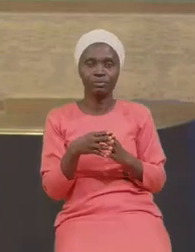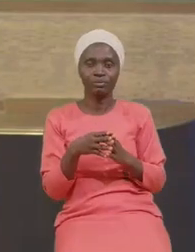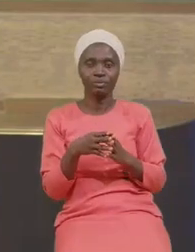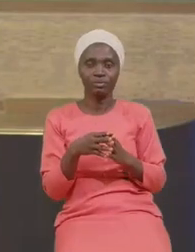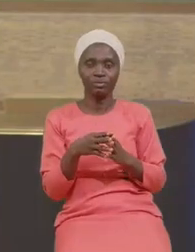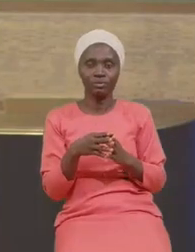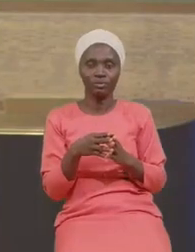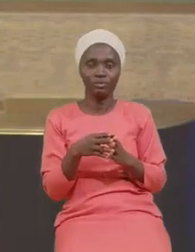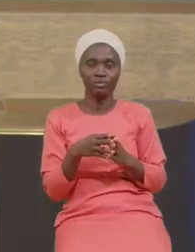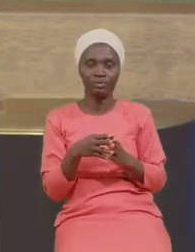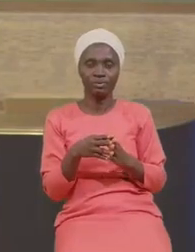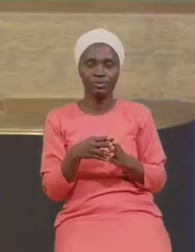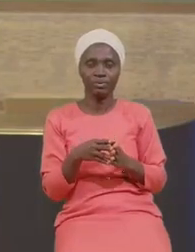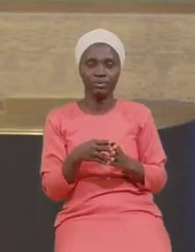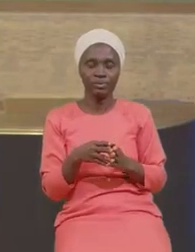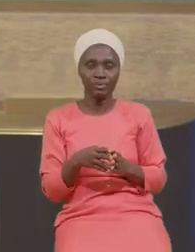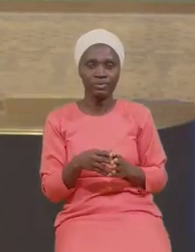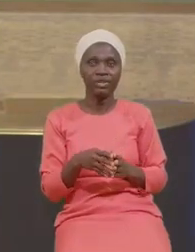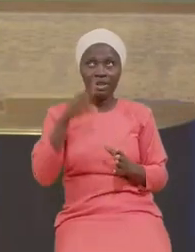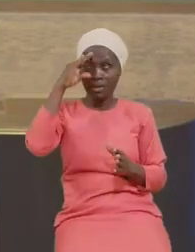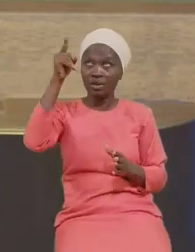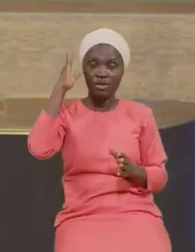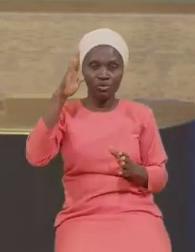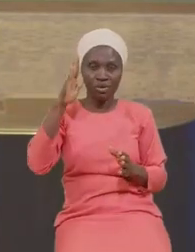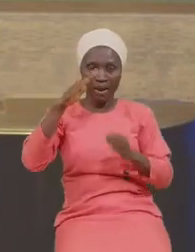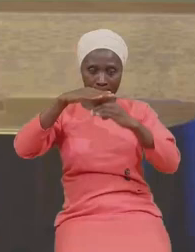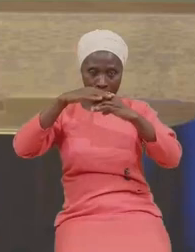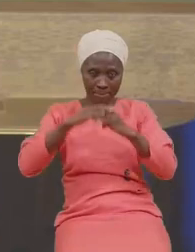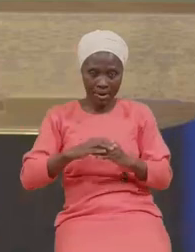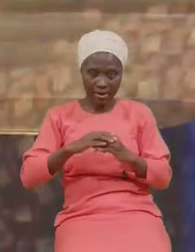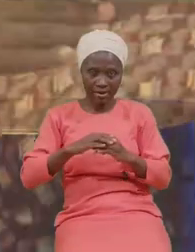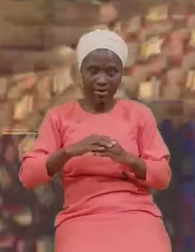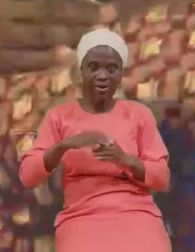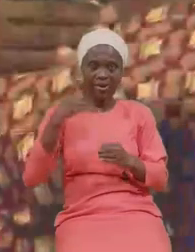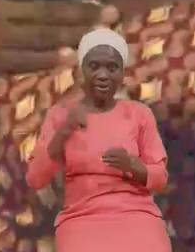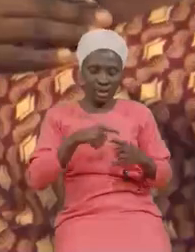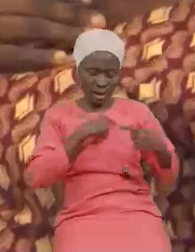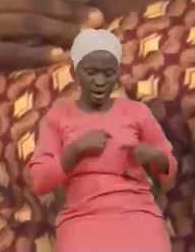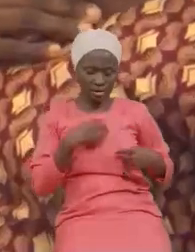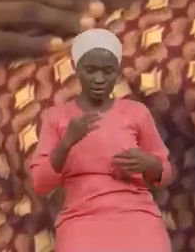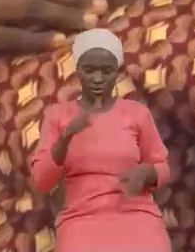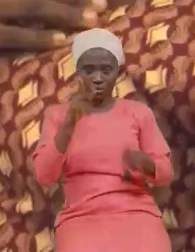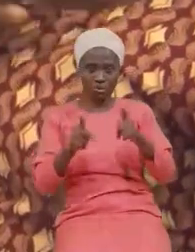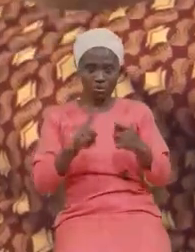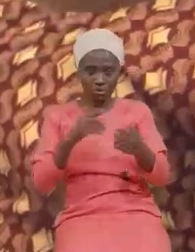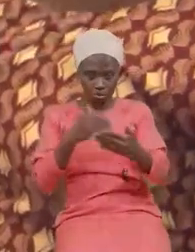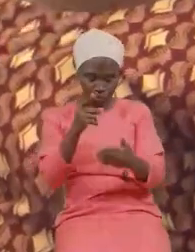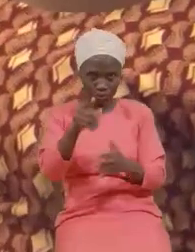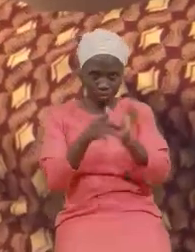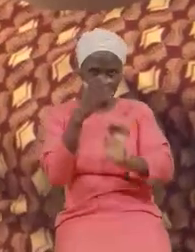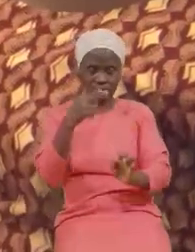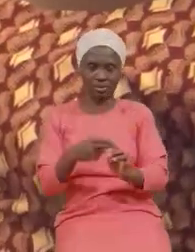alors il va fléchir le cœur des gens vers vous il va fléchir l'esprit des gens vers